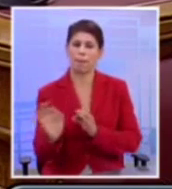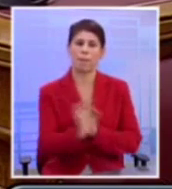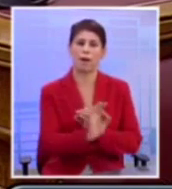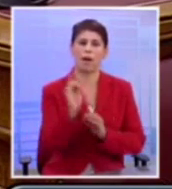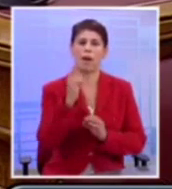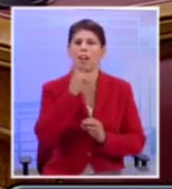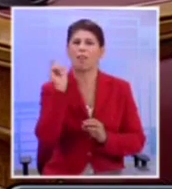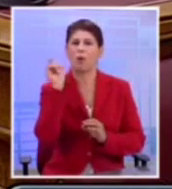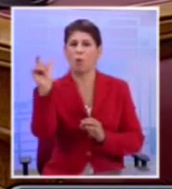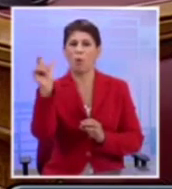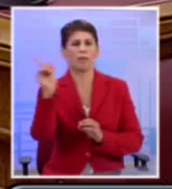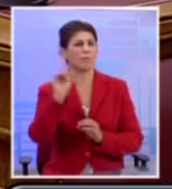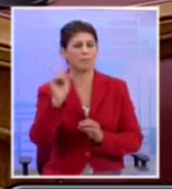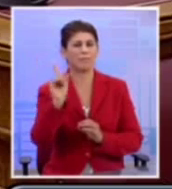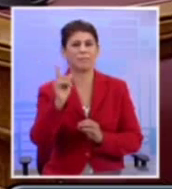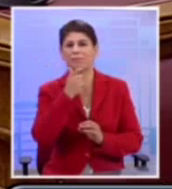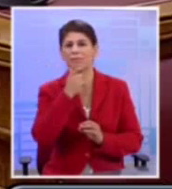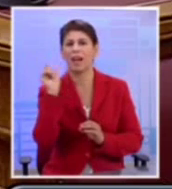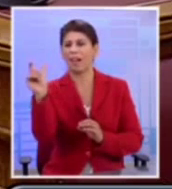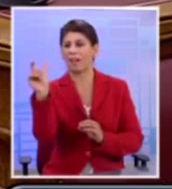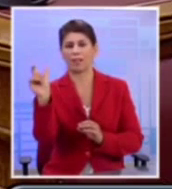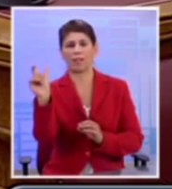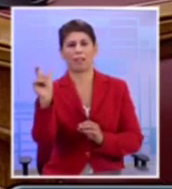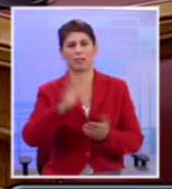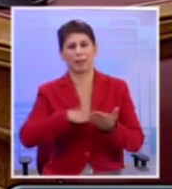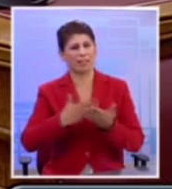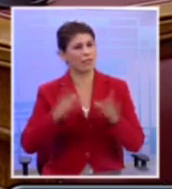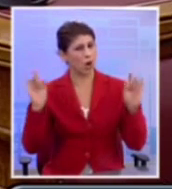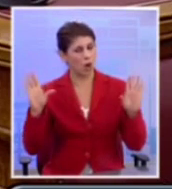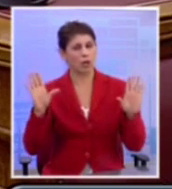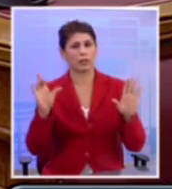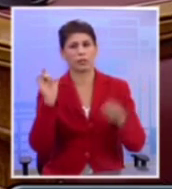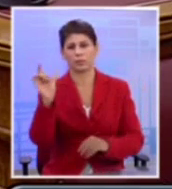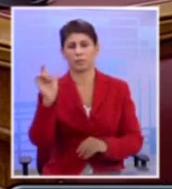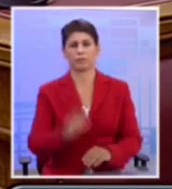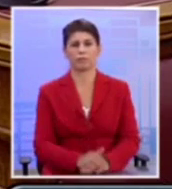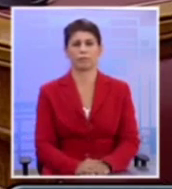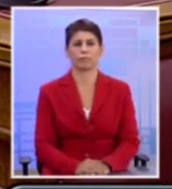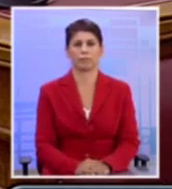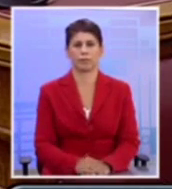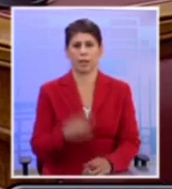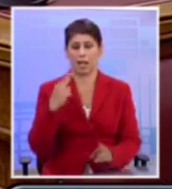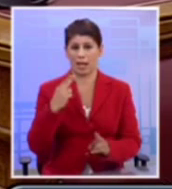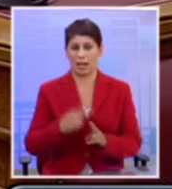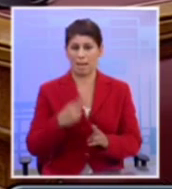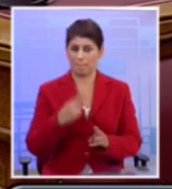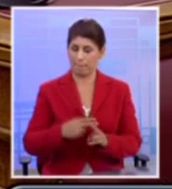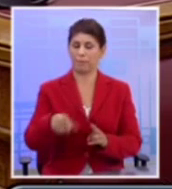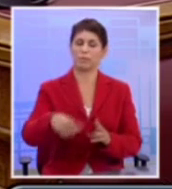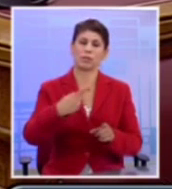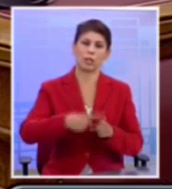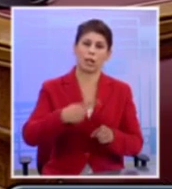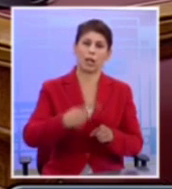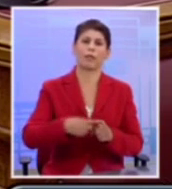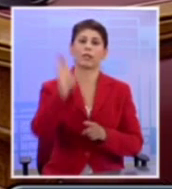αγγλικό όρο για να μην υπάρξει και καμία, την αγγλική αναφορά, για να μην υπάρξει καμία παρεξήγηση. «Officials noted that Greece itself